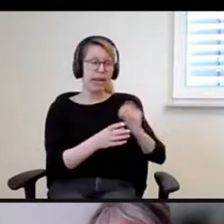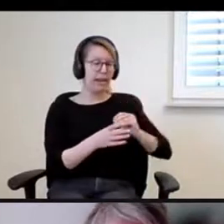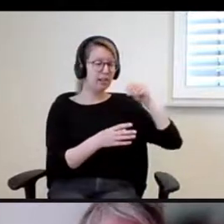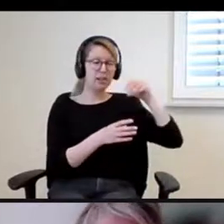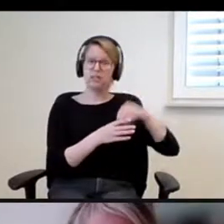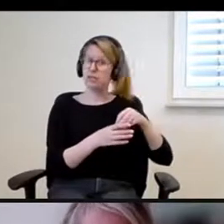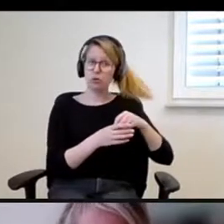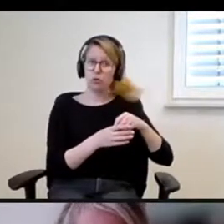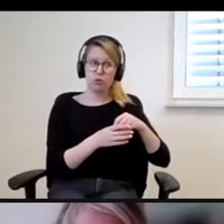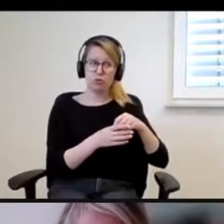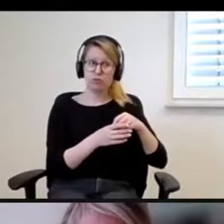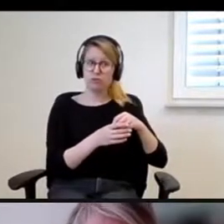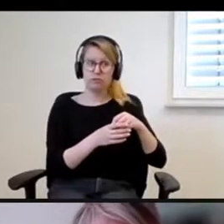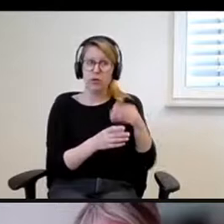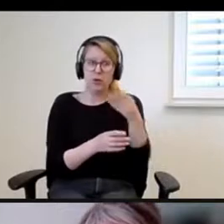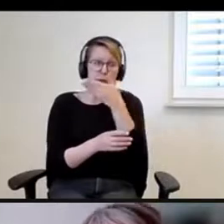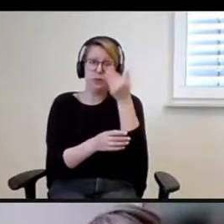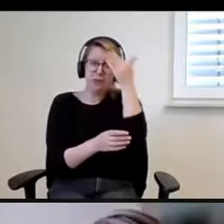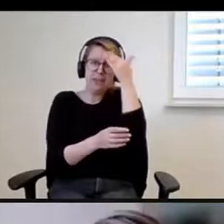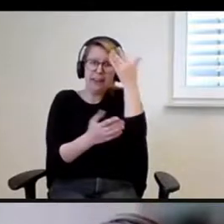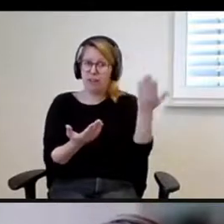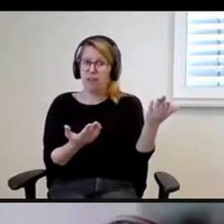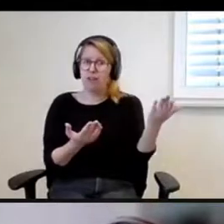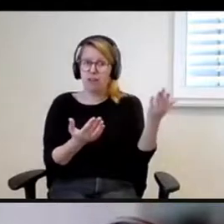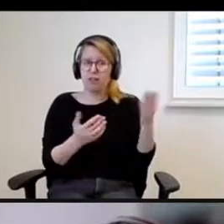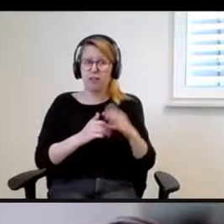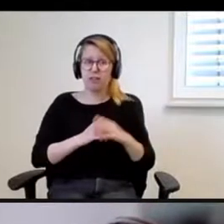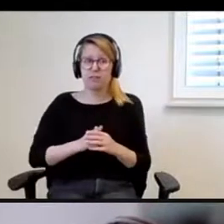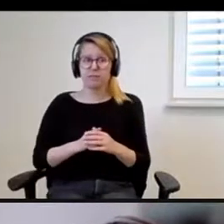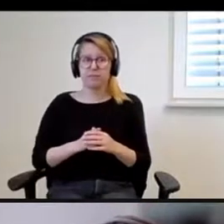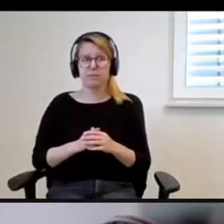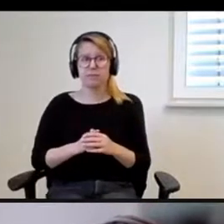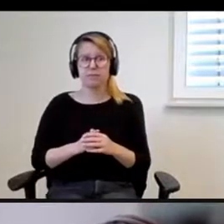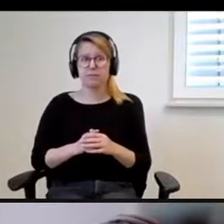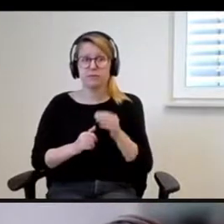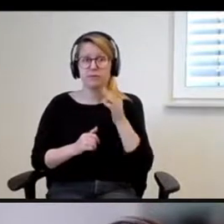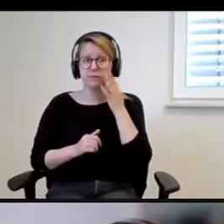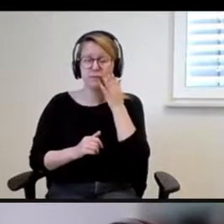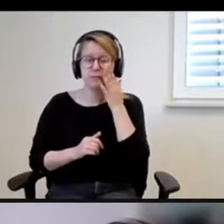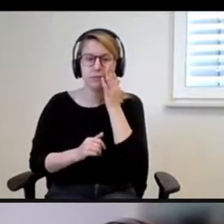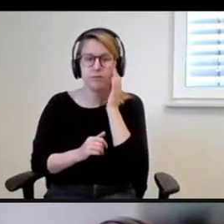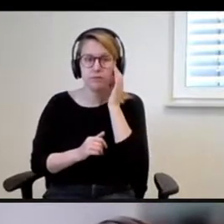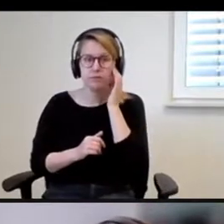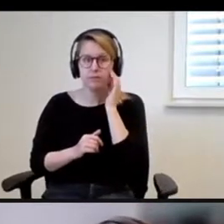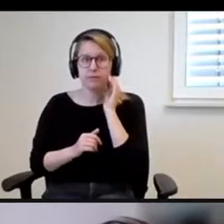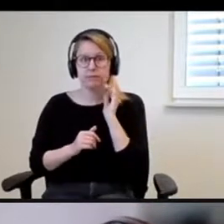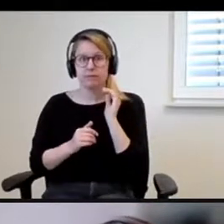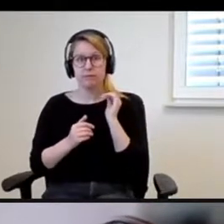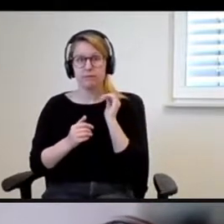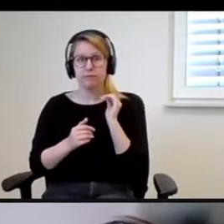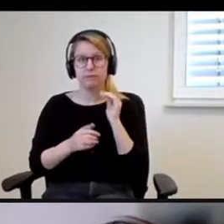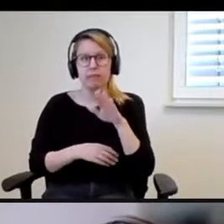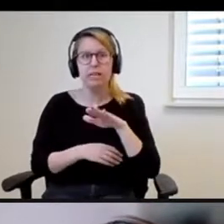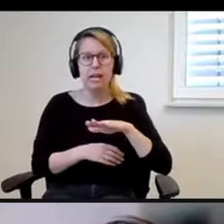qui existent pour d'autres, mais qui ont d'autres compétences, aura une vision différente, je dirais,